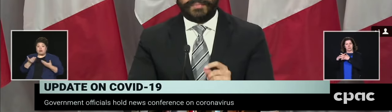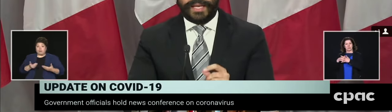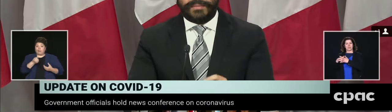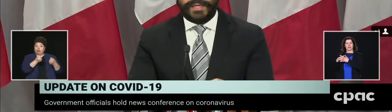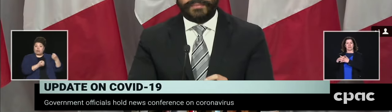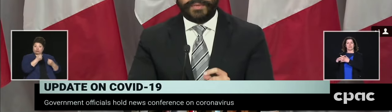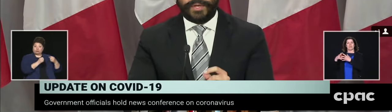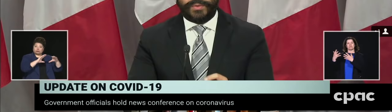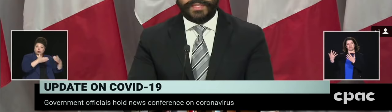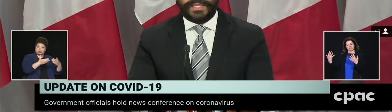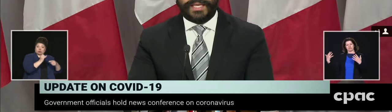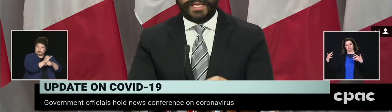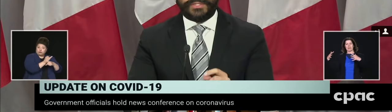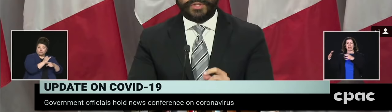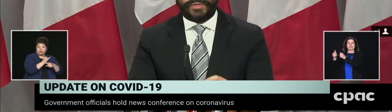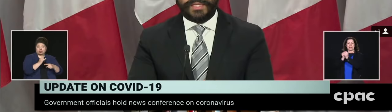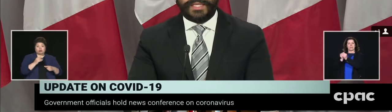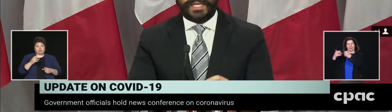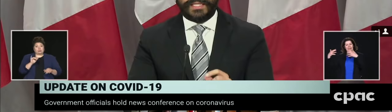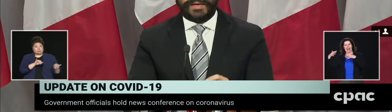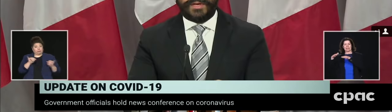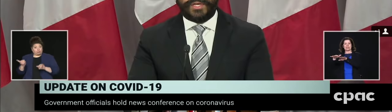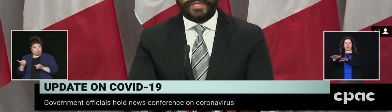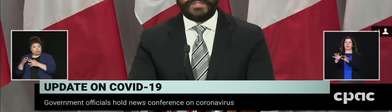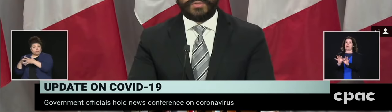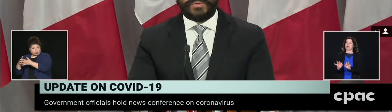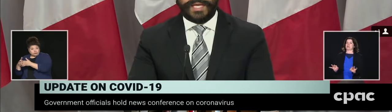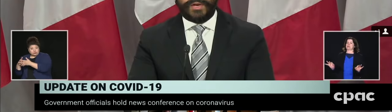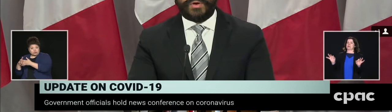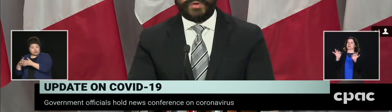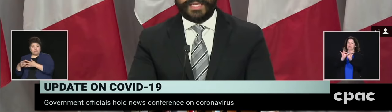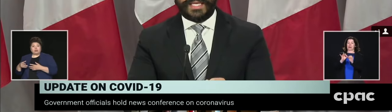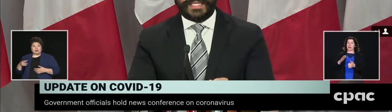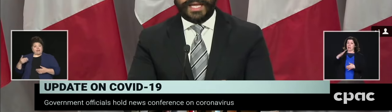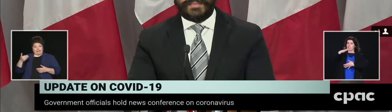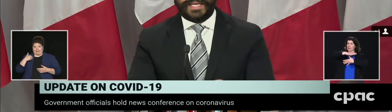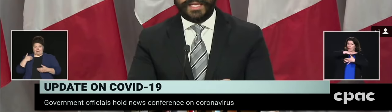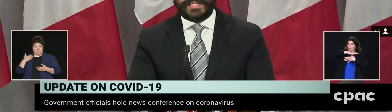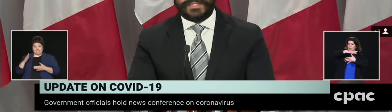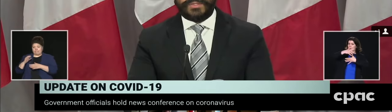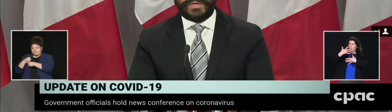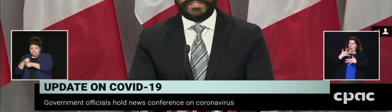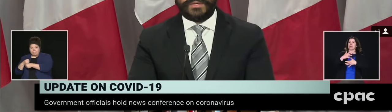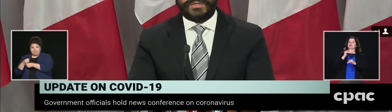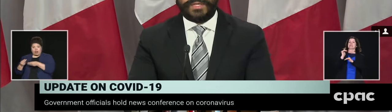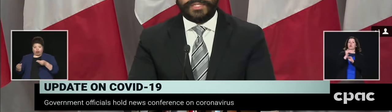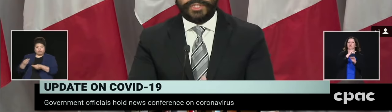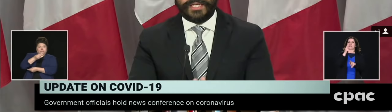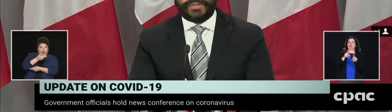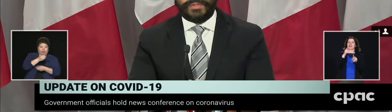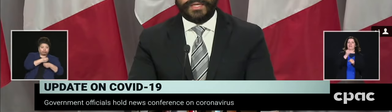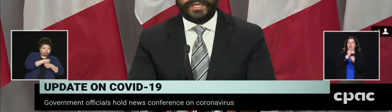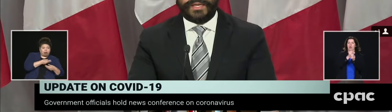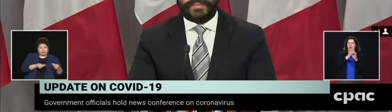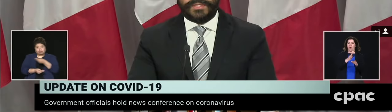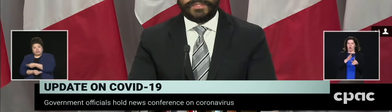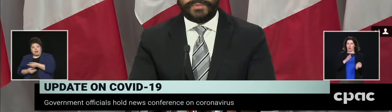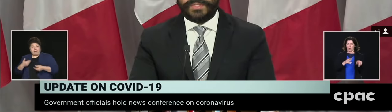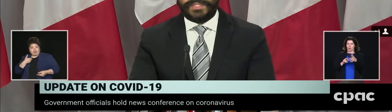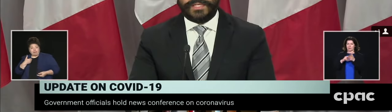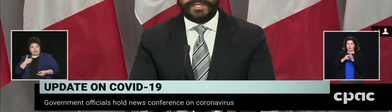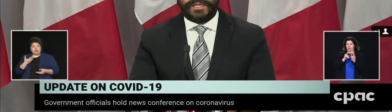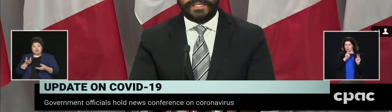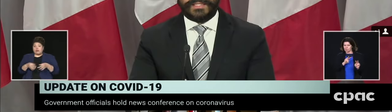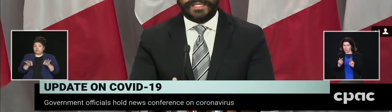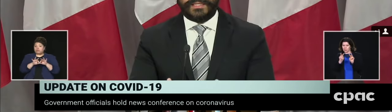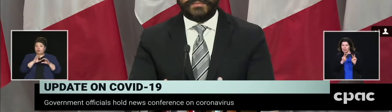La première priorité est la sécurité des travailleurs. Nous allons examiner la situation à chaque jour. Je